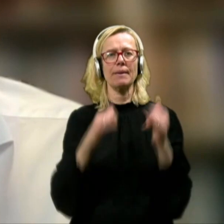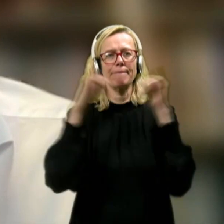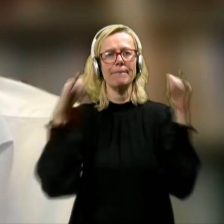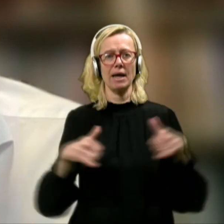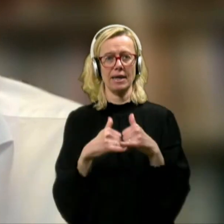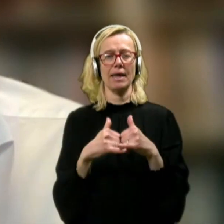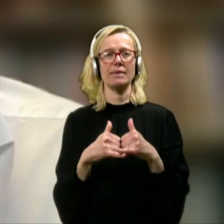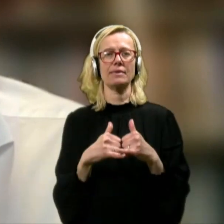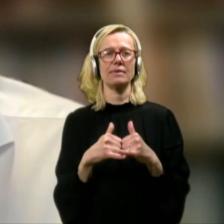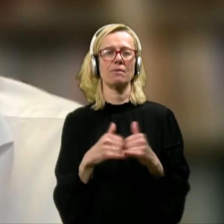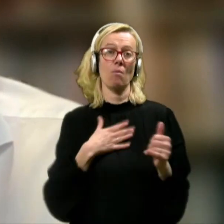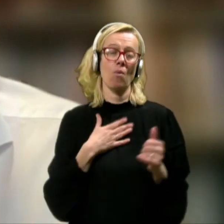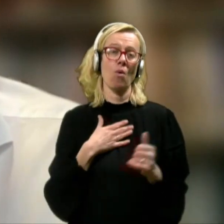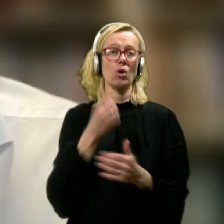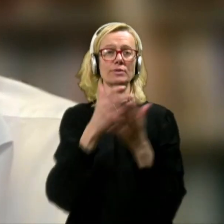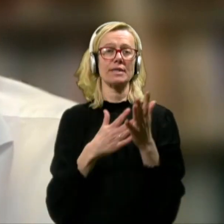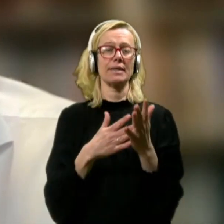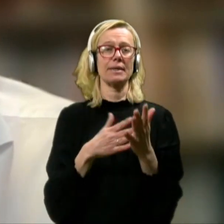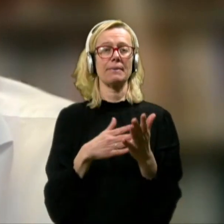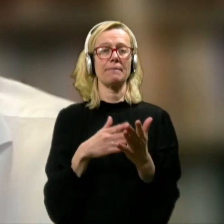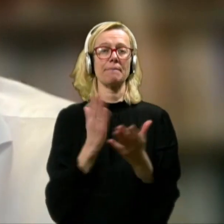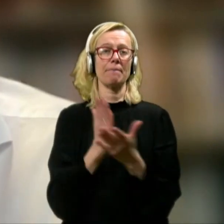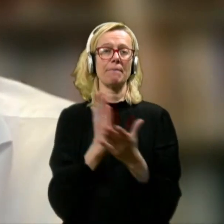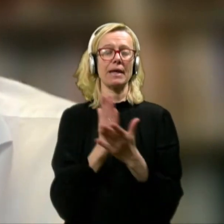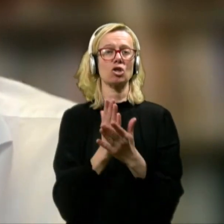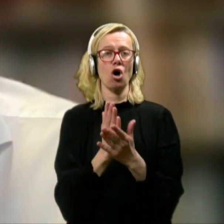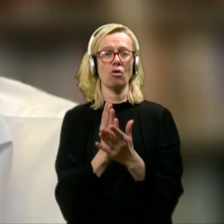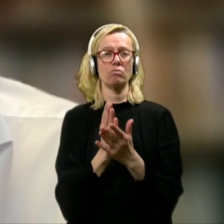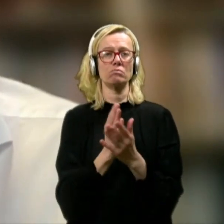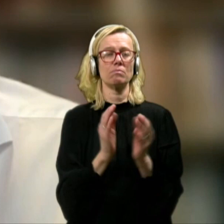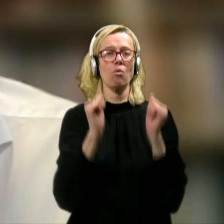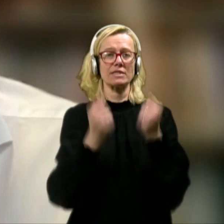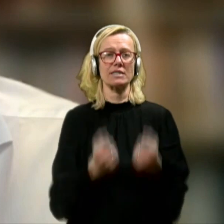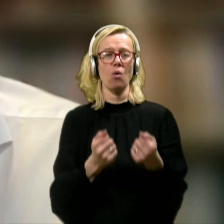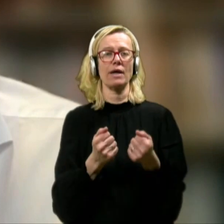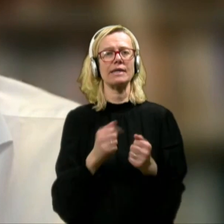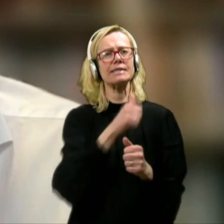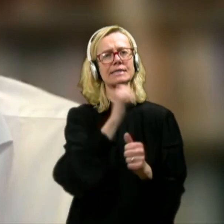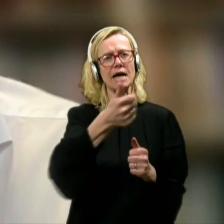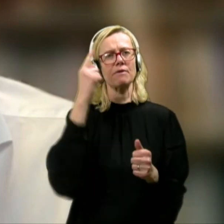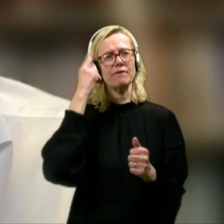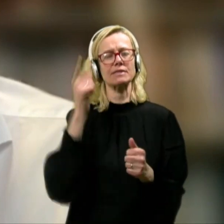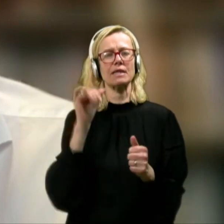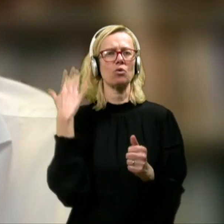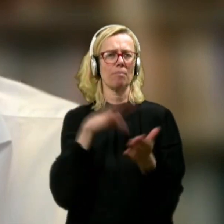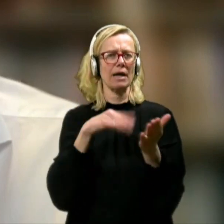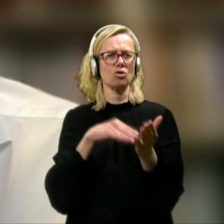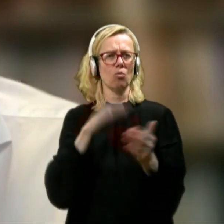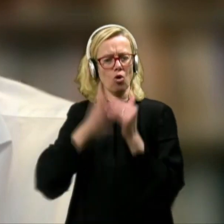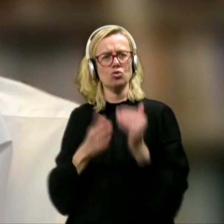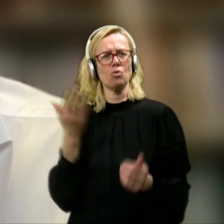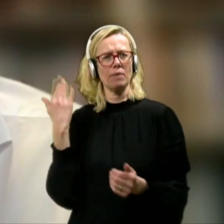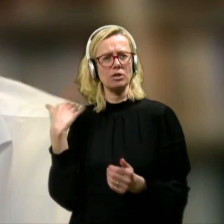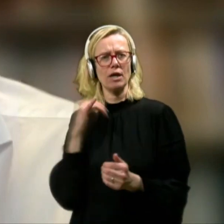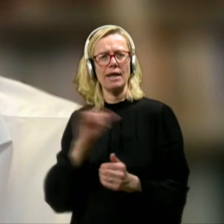Paket je po moji oceni primerno temperan. Sami veste, da je bil praktično ob koncu prejšnjega